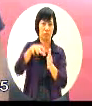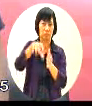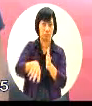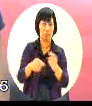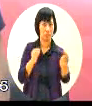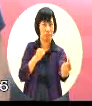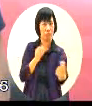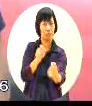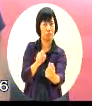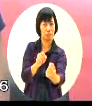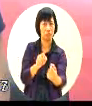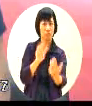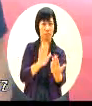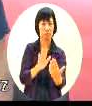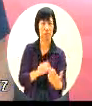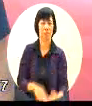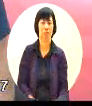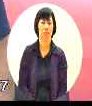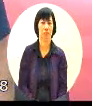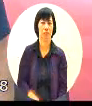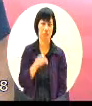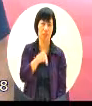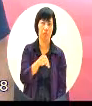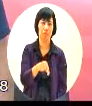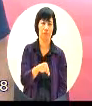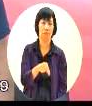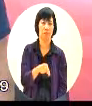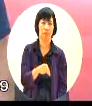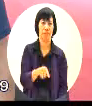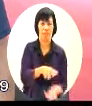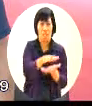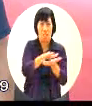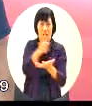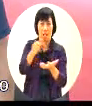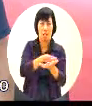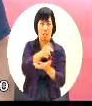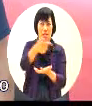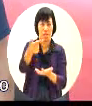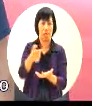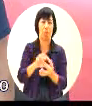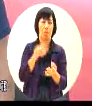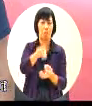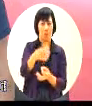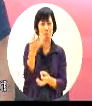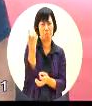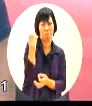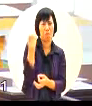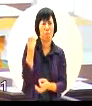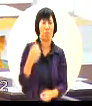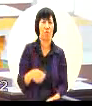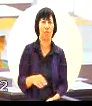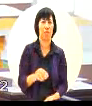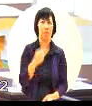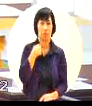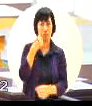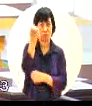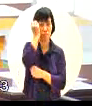前吼，出来实在是足乱呐，因为迄是拢足旧式个啊。我来工商已经待